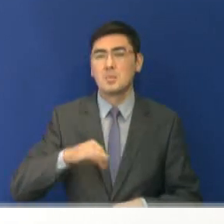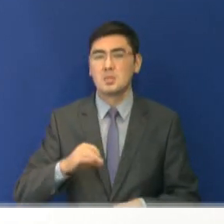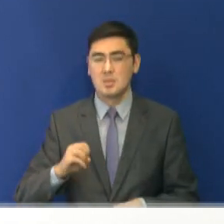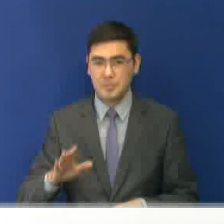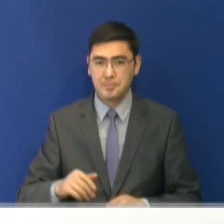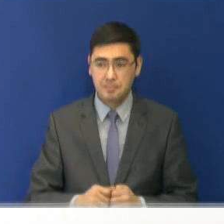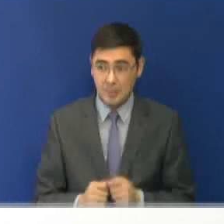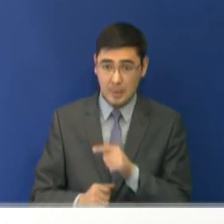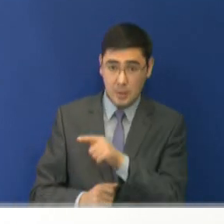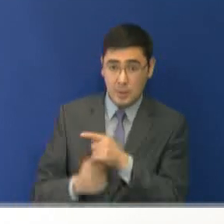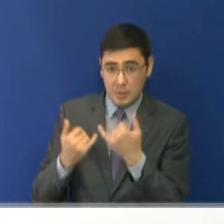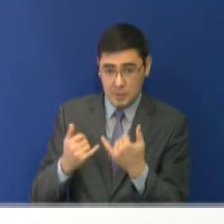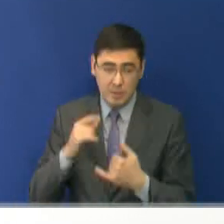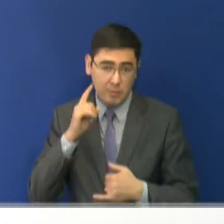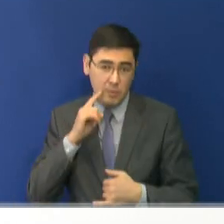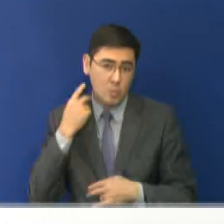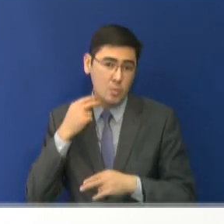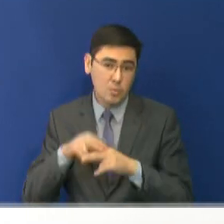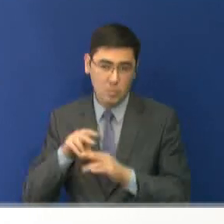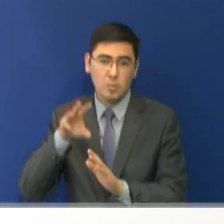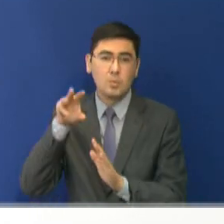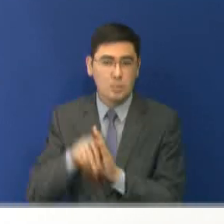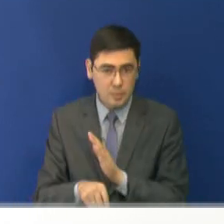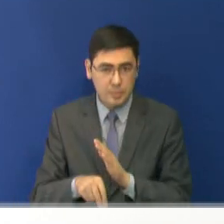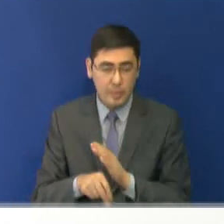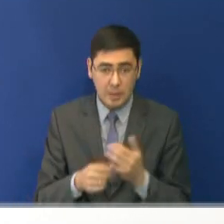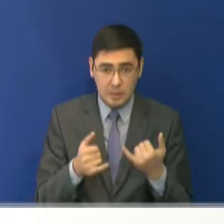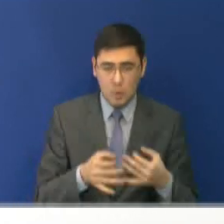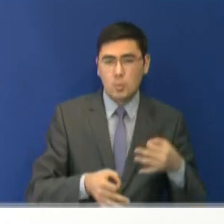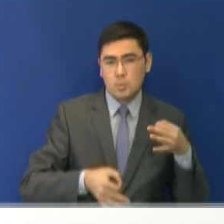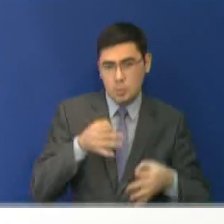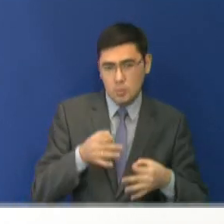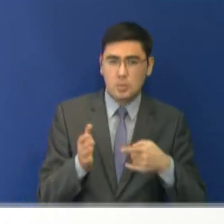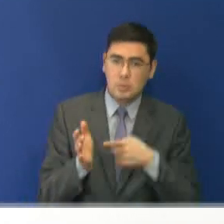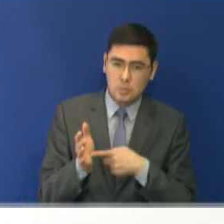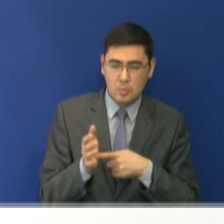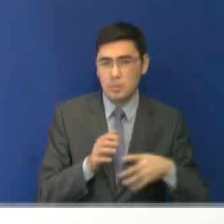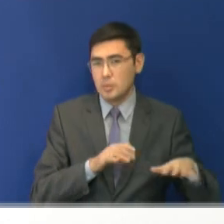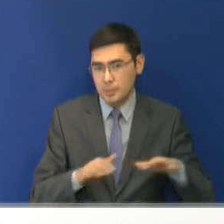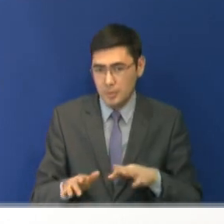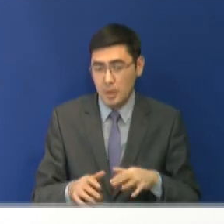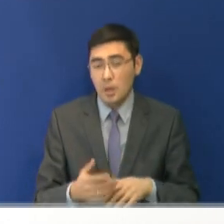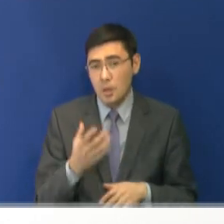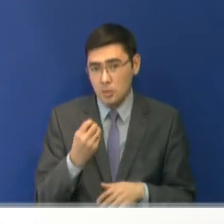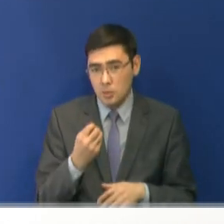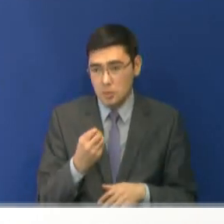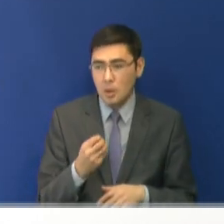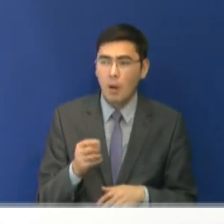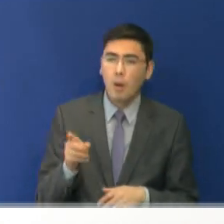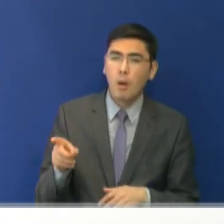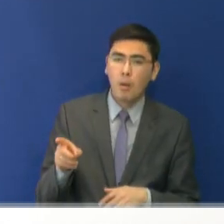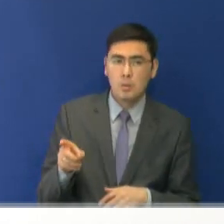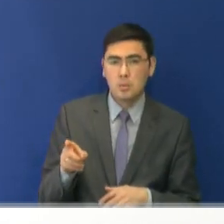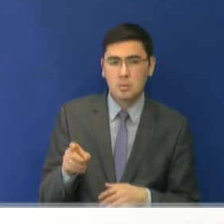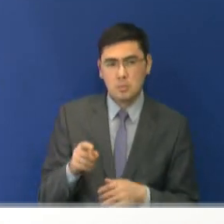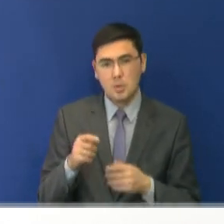водворенный в изолятор временного содержания. В настоящее время проводится досудебное расследование. Также установлен человек, который приобрел похищенных